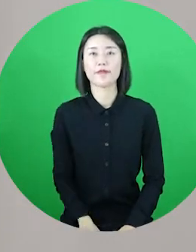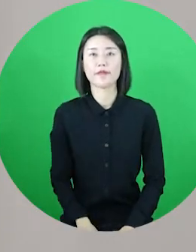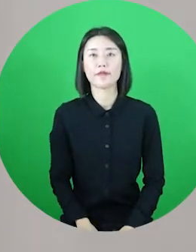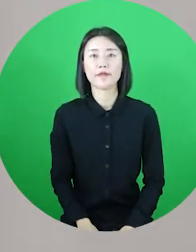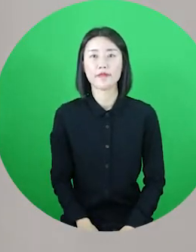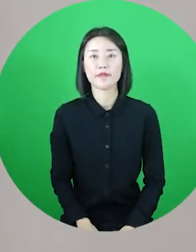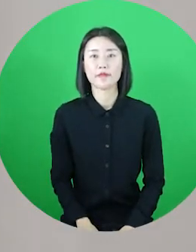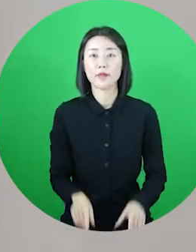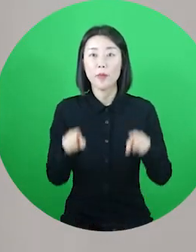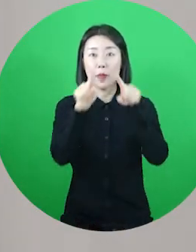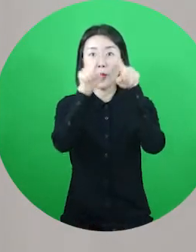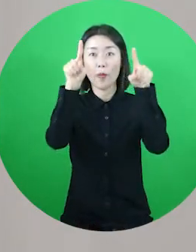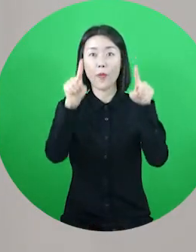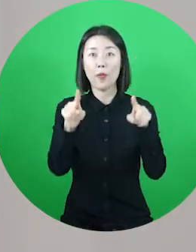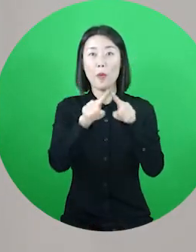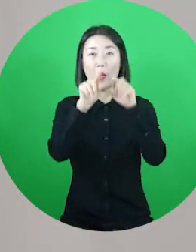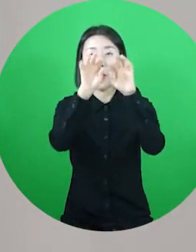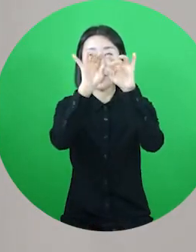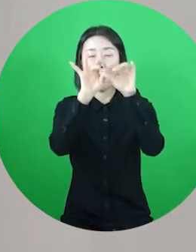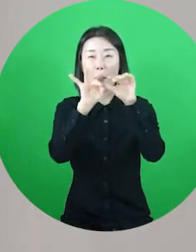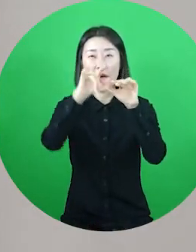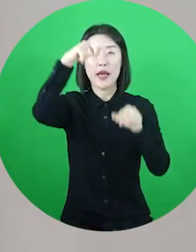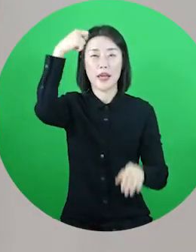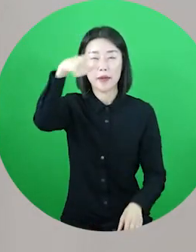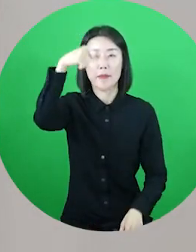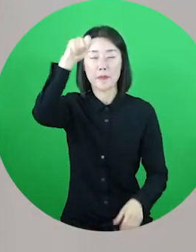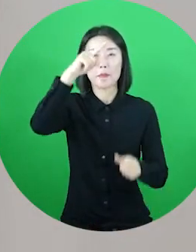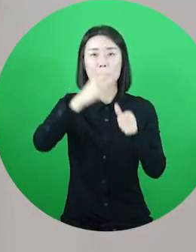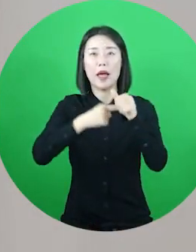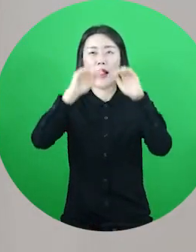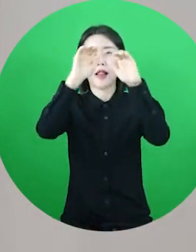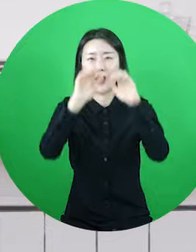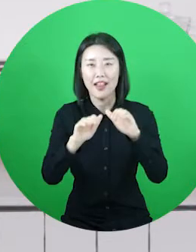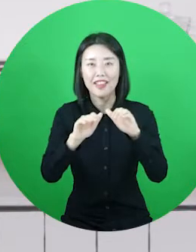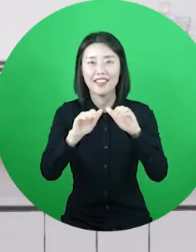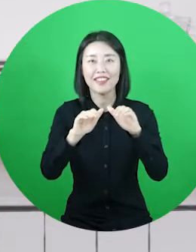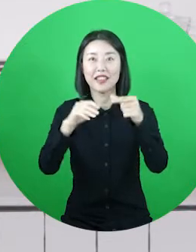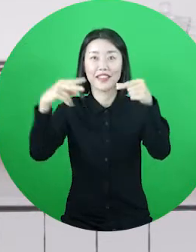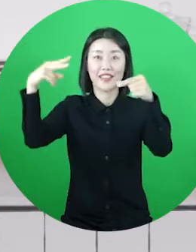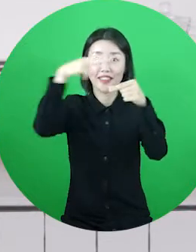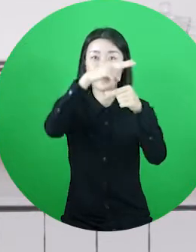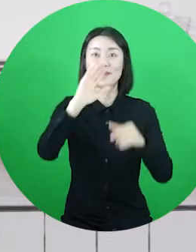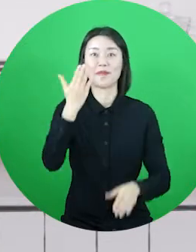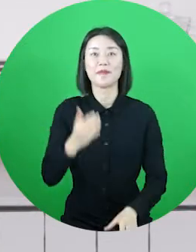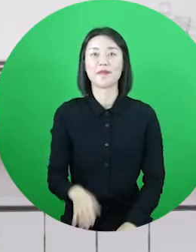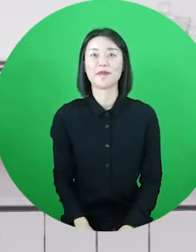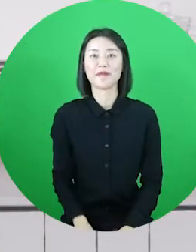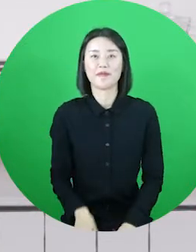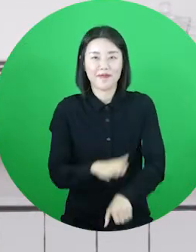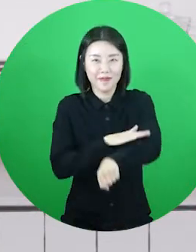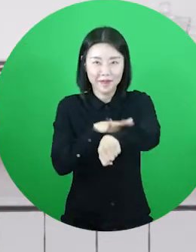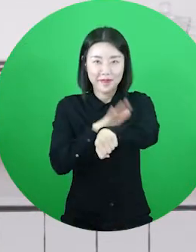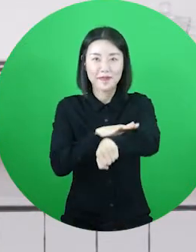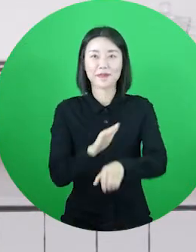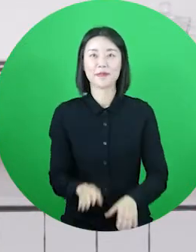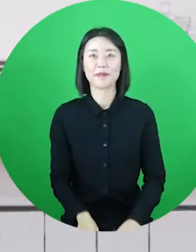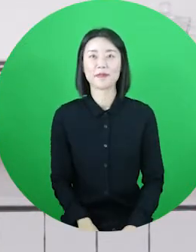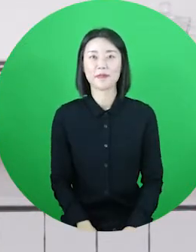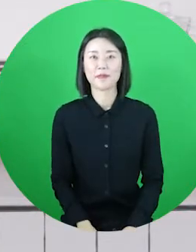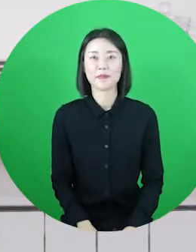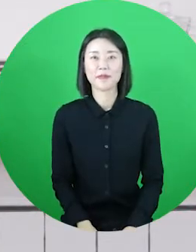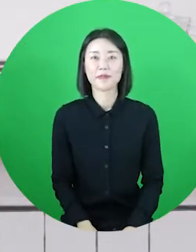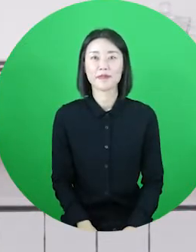이렇게 하면 안에 있는 재료들이 아래쪽으로 모두 모이게 된답니다. 잘했어요. 이제